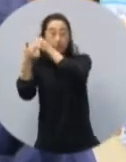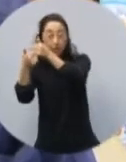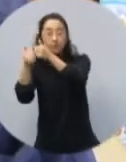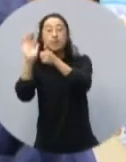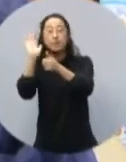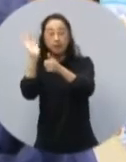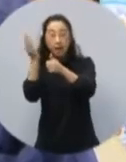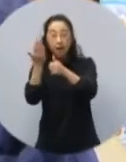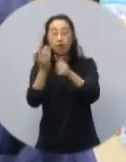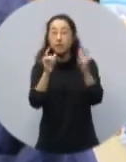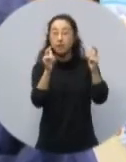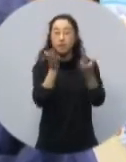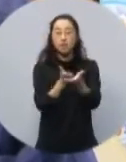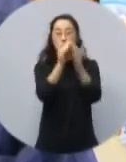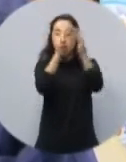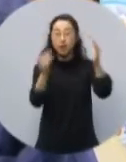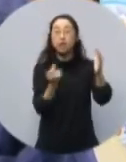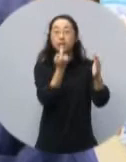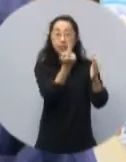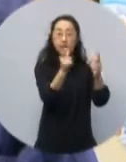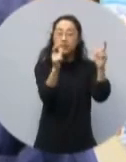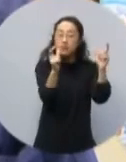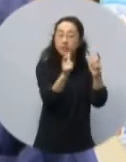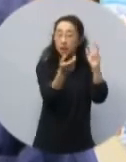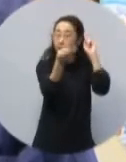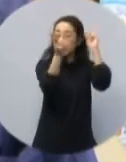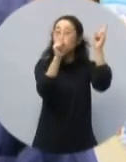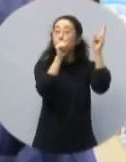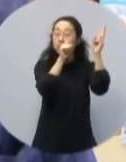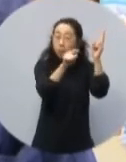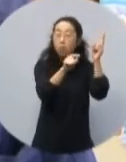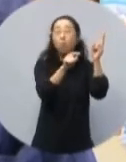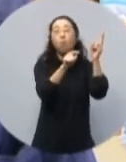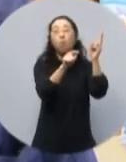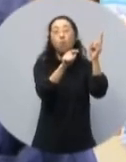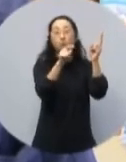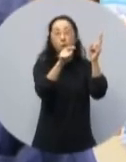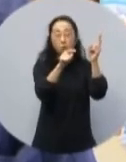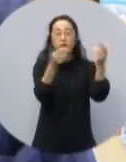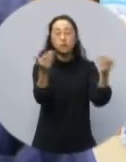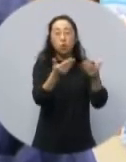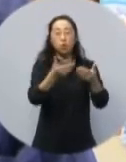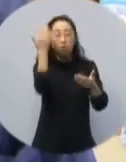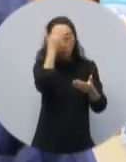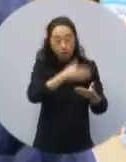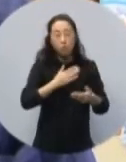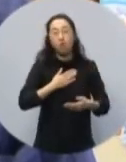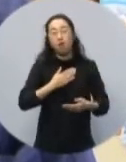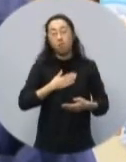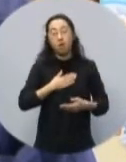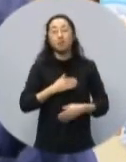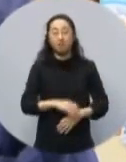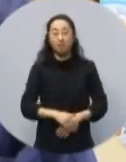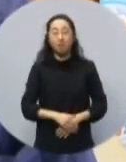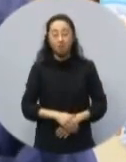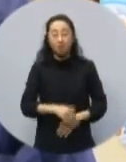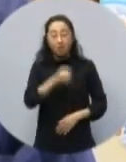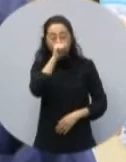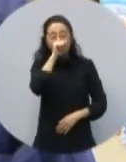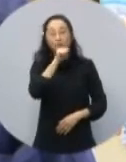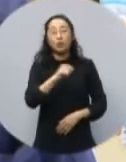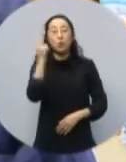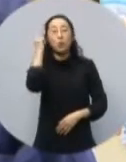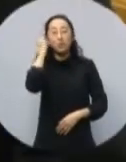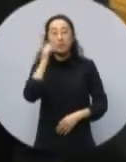ど、その説明会を受けて、その小さい企業でもこういうふうな仕事をしているっていうのが知れてよかったと思ってます